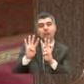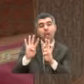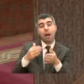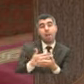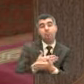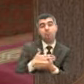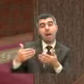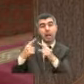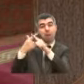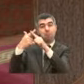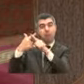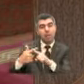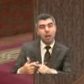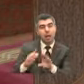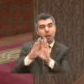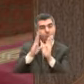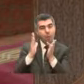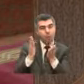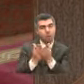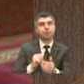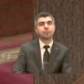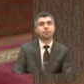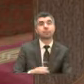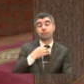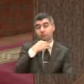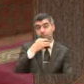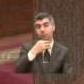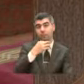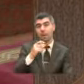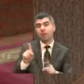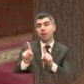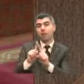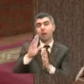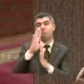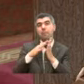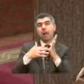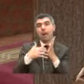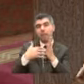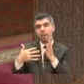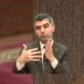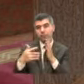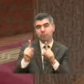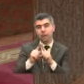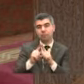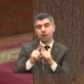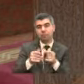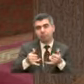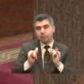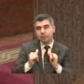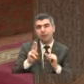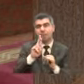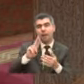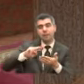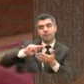الدرهم. وأنا كنت قلت أنه بمناسبة البرنامج الأولوي اللي كان ترأسه سيدنا الله ينصرو،